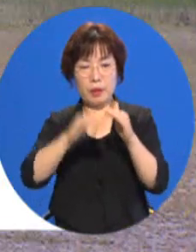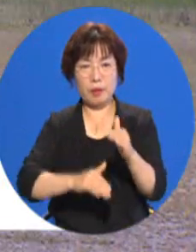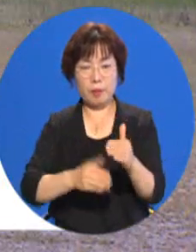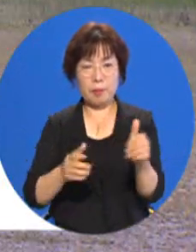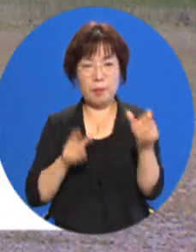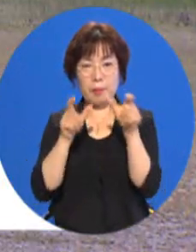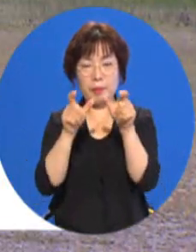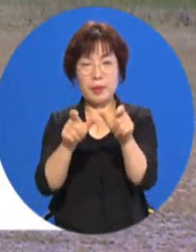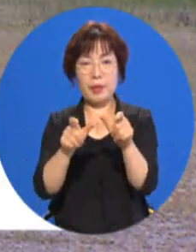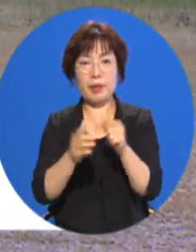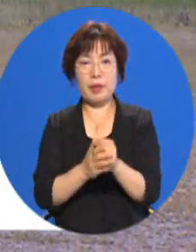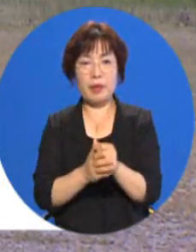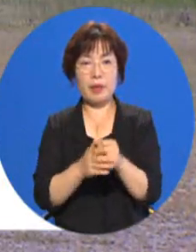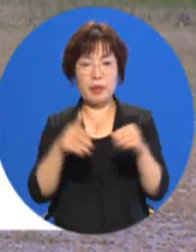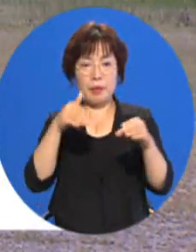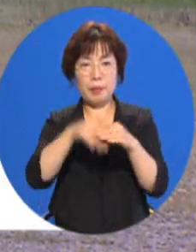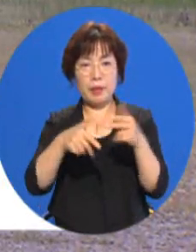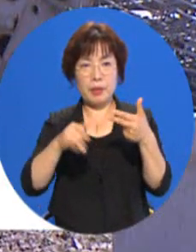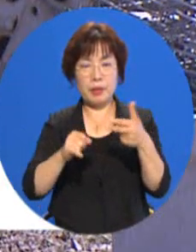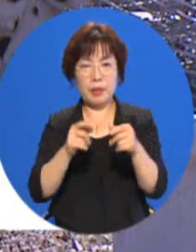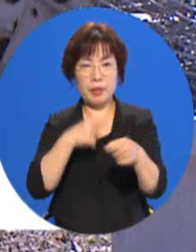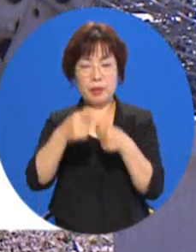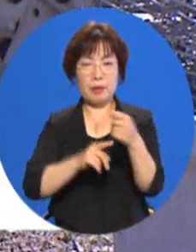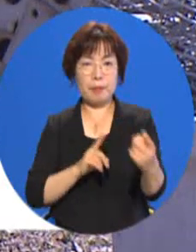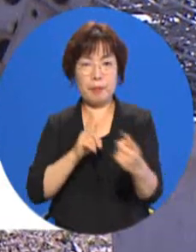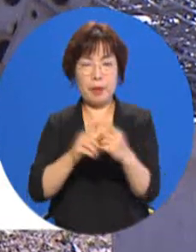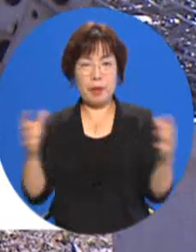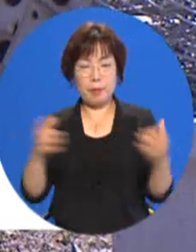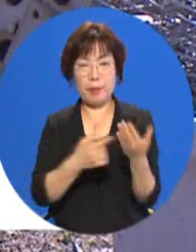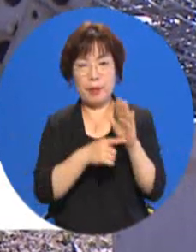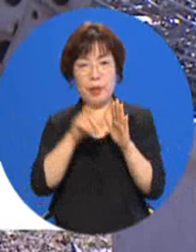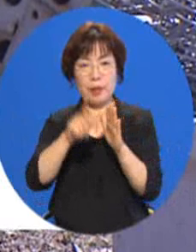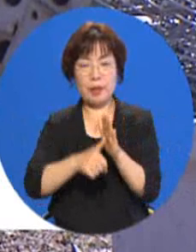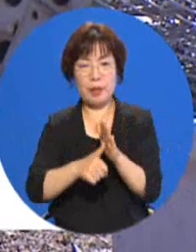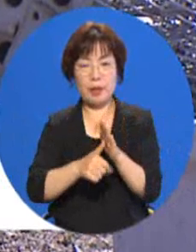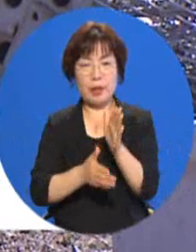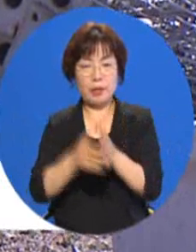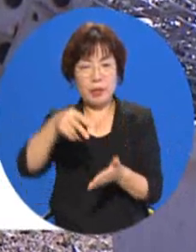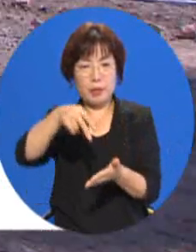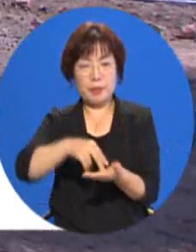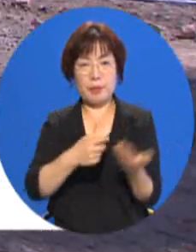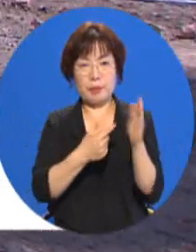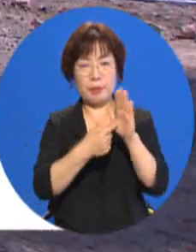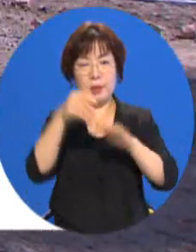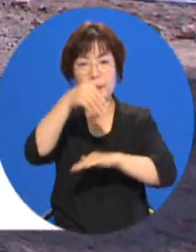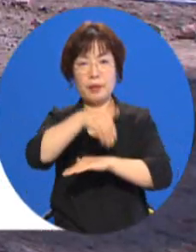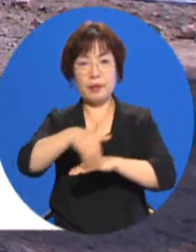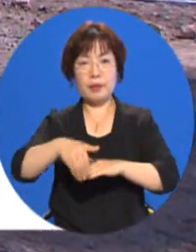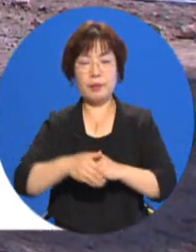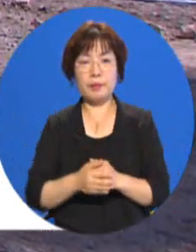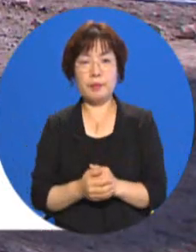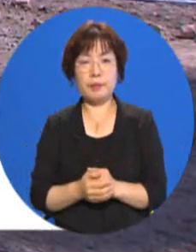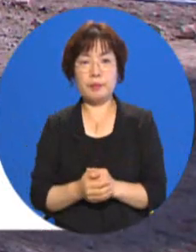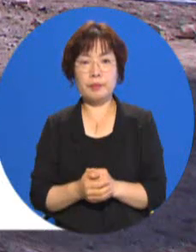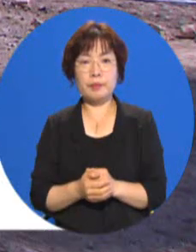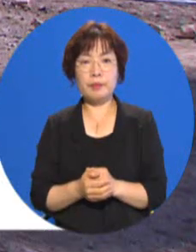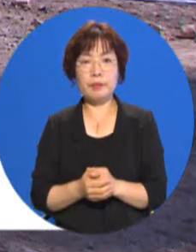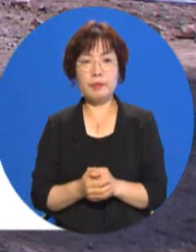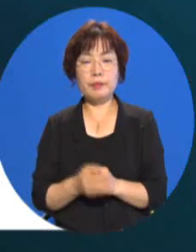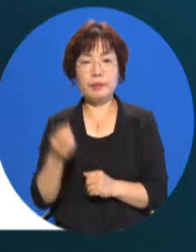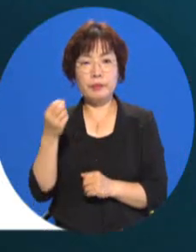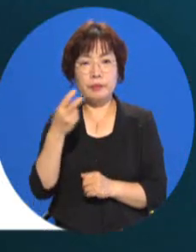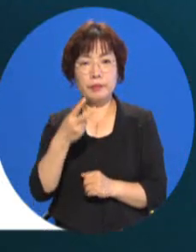뒤 민선 7기 1년을 맞아 갖는 기자회견 석상에서 시의 방침을 공개하겠다고 밝혔습니다. 권 시장은